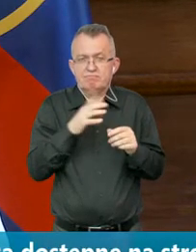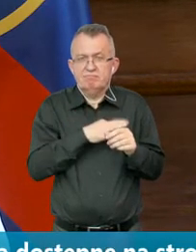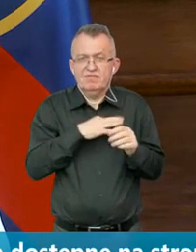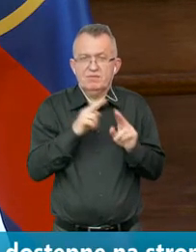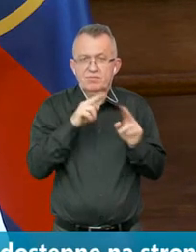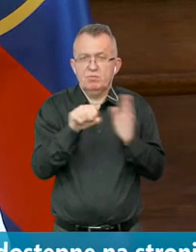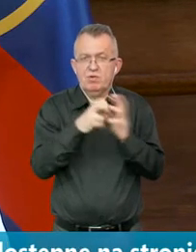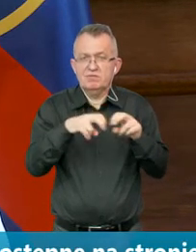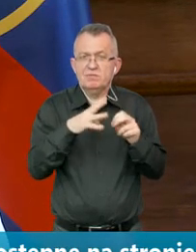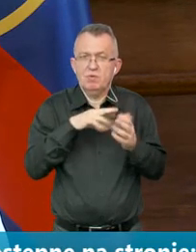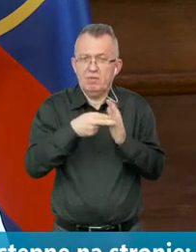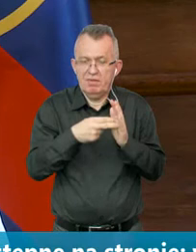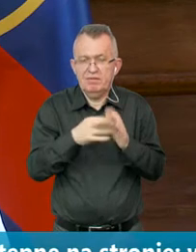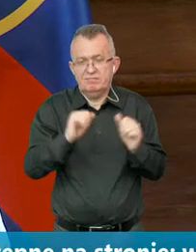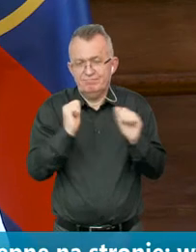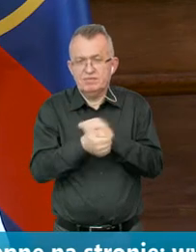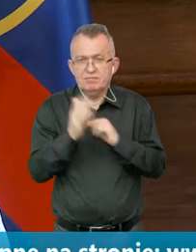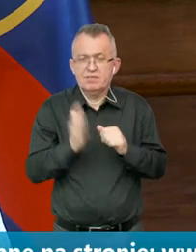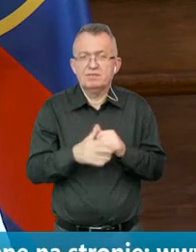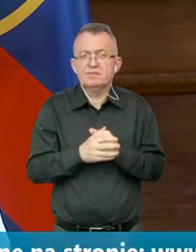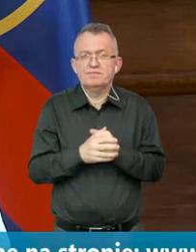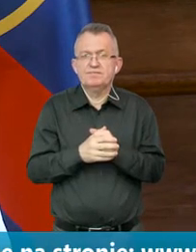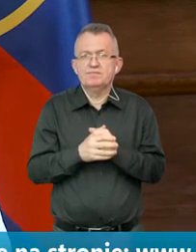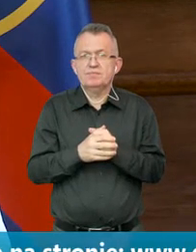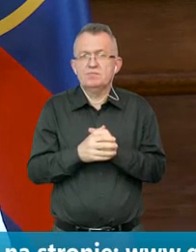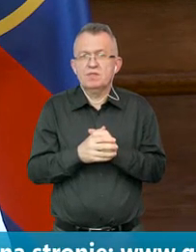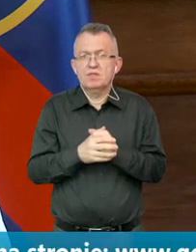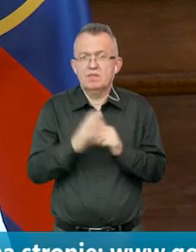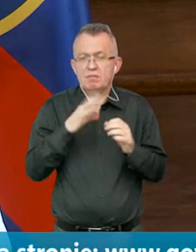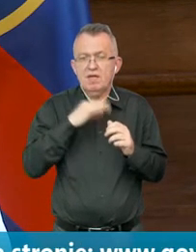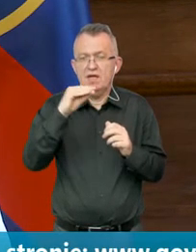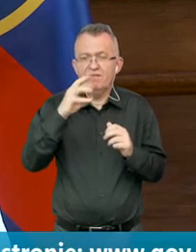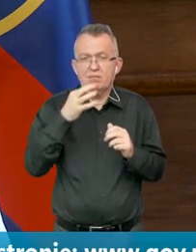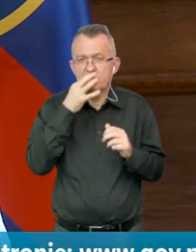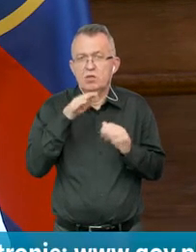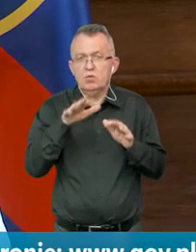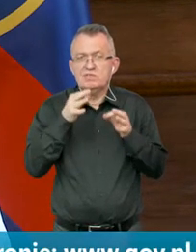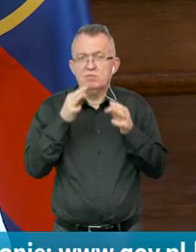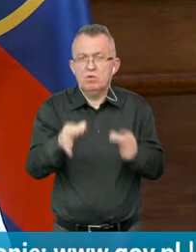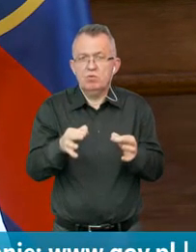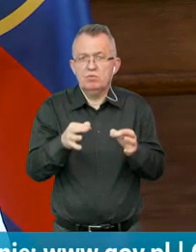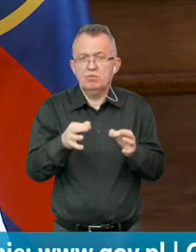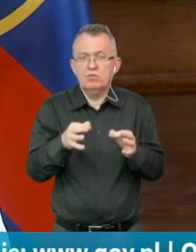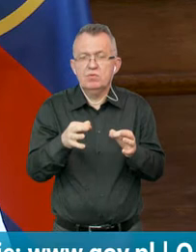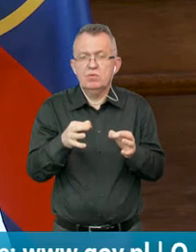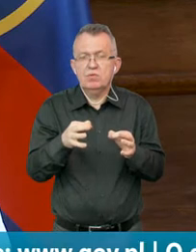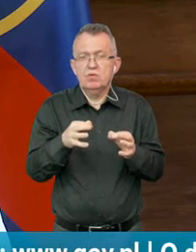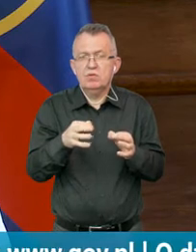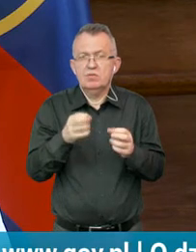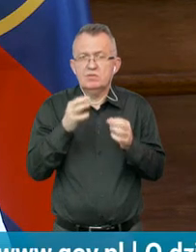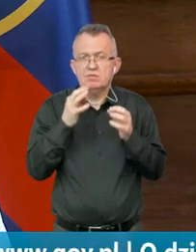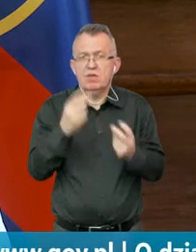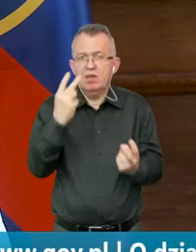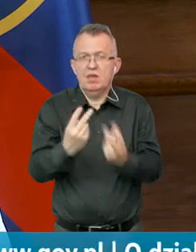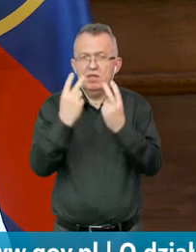pory do rozbiórki, to się w tym nowym planie zmieni. Pani Ewa, bardzo dużo wraków samochodów kopuje parkingi